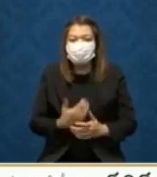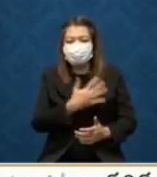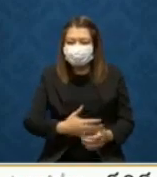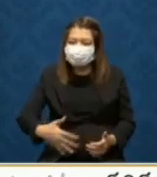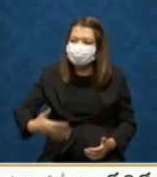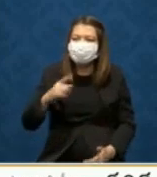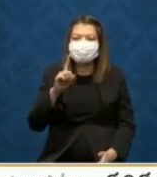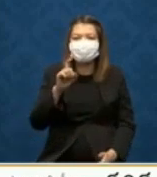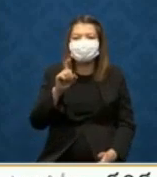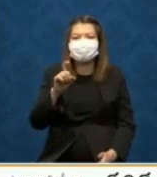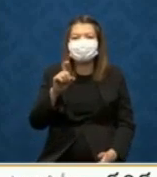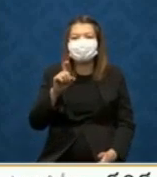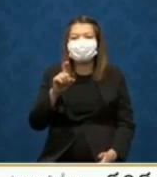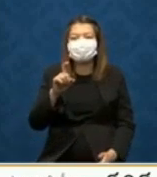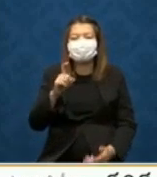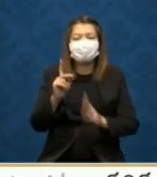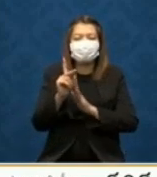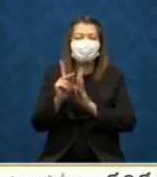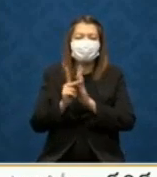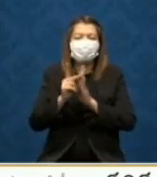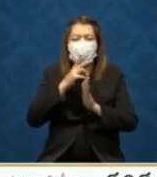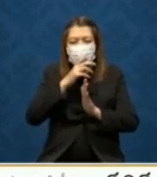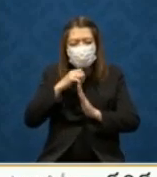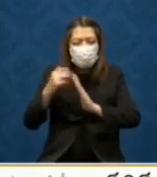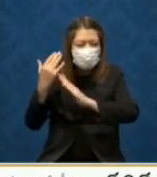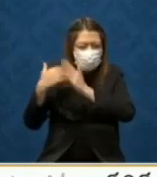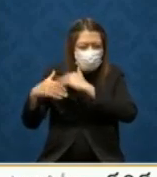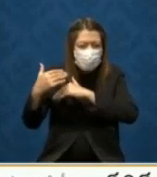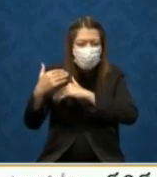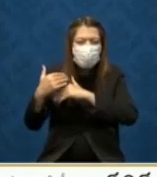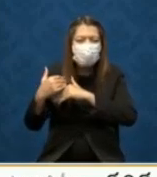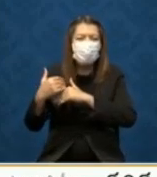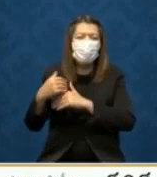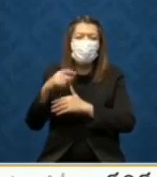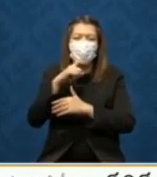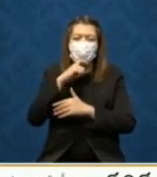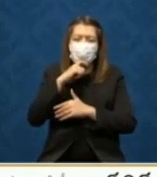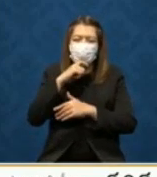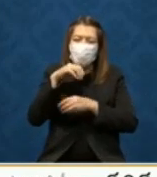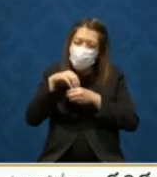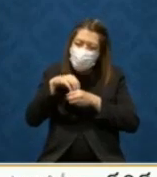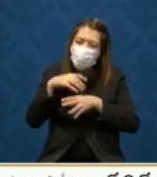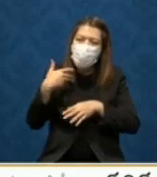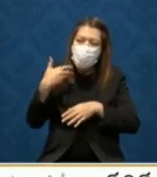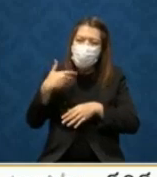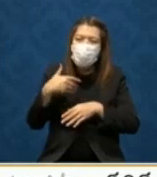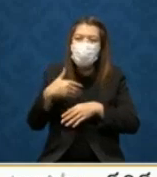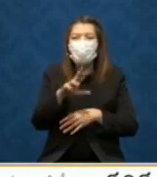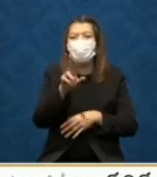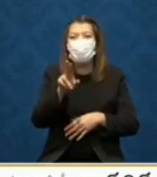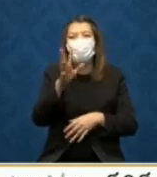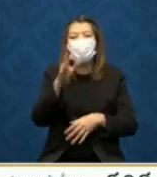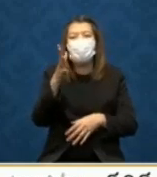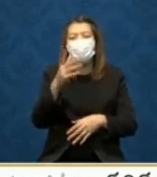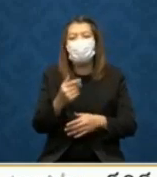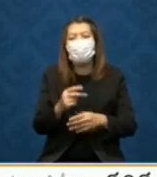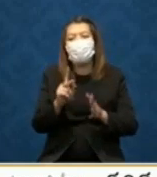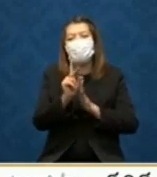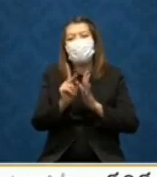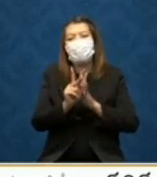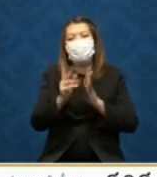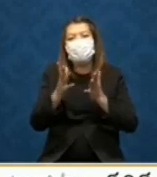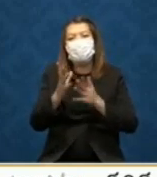สุดพร้อมกฎหมายโบราณอยู่ 2ฉบับที่ติดตัวพวกเรามาจนถึงวันนี้ไม่มีใครใช้แล้วครับกฎหมาย 2ฉบับนี้